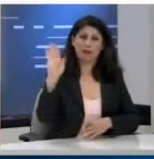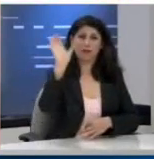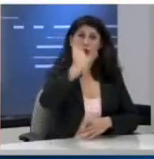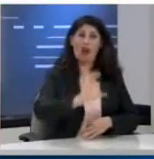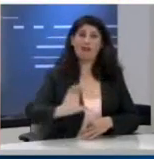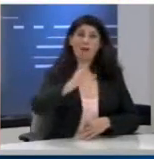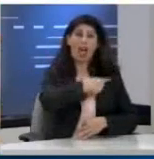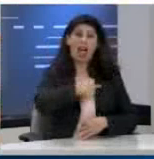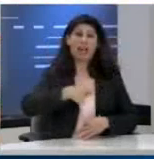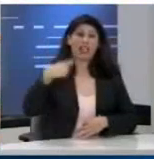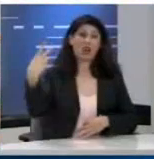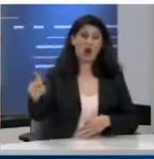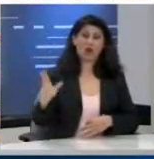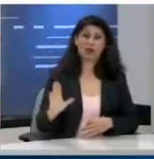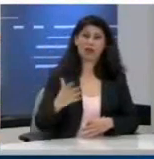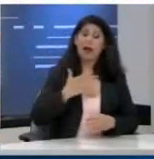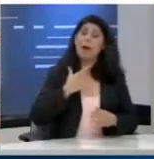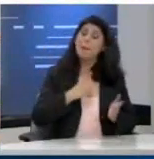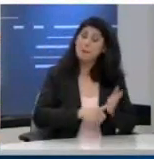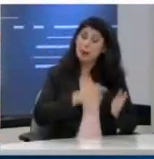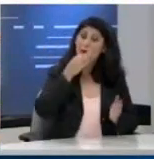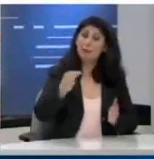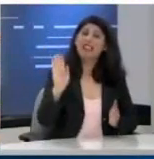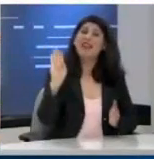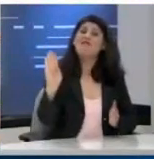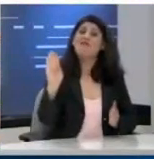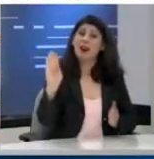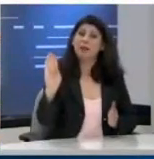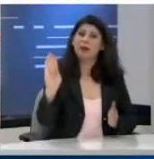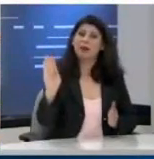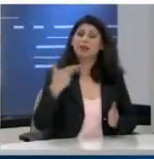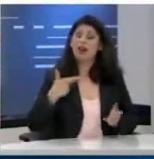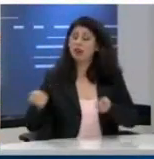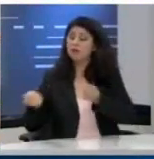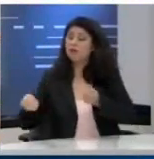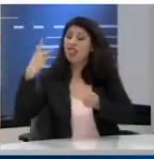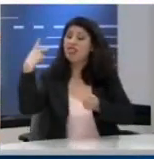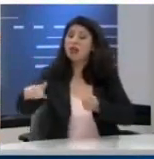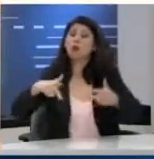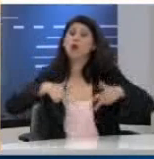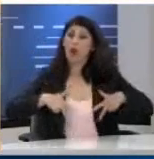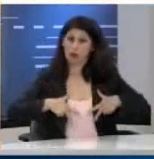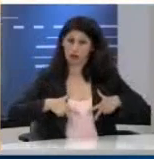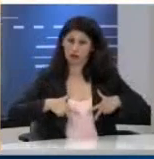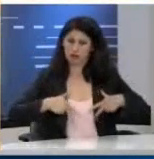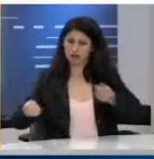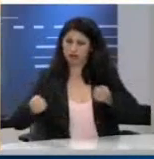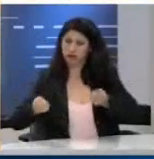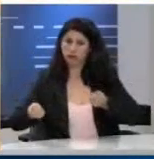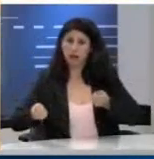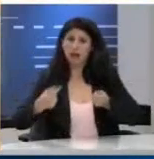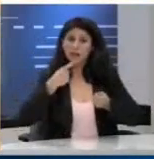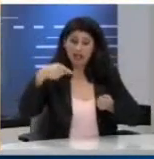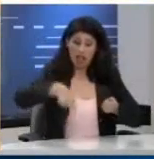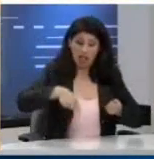σας. Θα πρέπει να του πείτε τον κύριο Βέμπερ να κάνει κουμάντο στη δική του τη χώρα και να του πείτε ότι εγώ